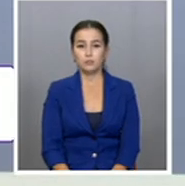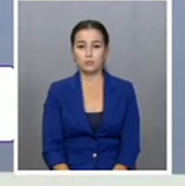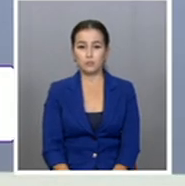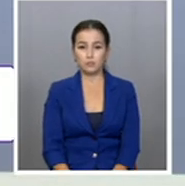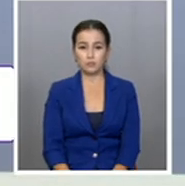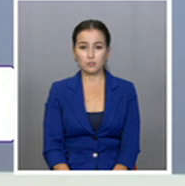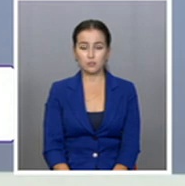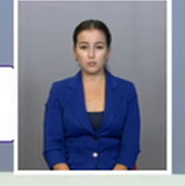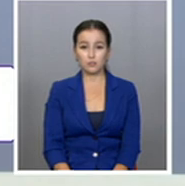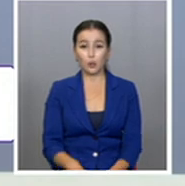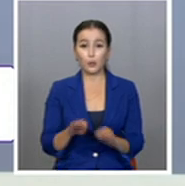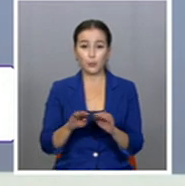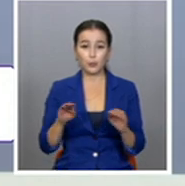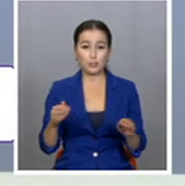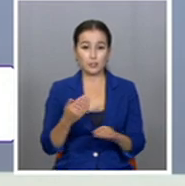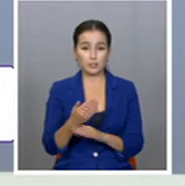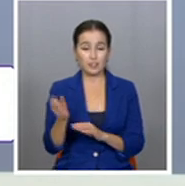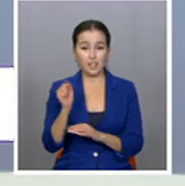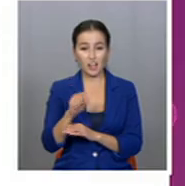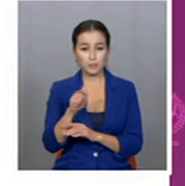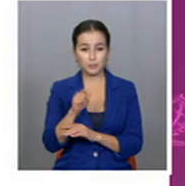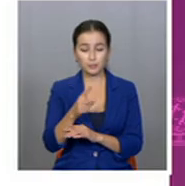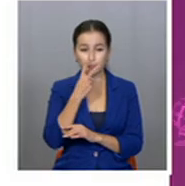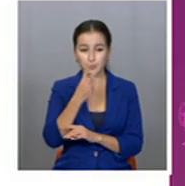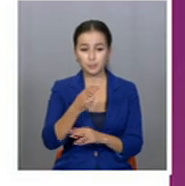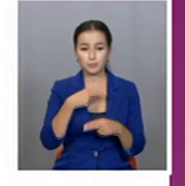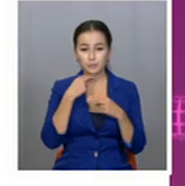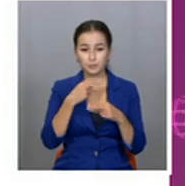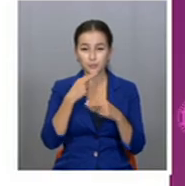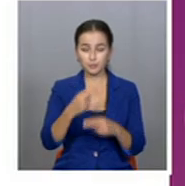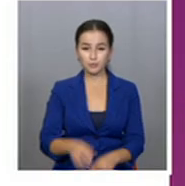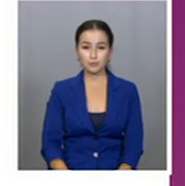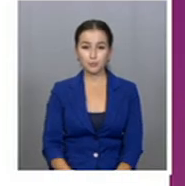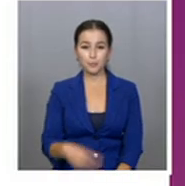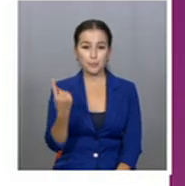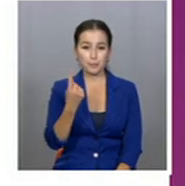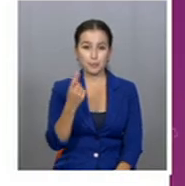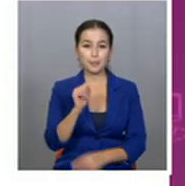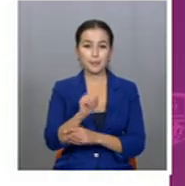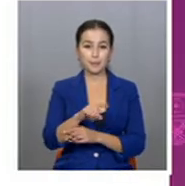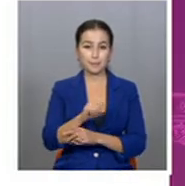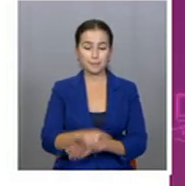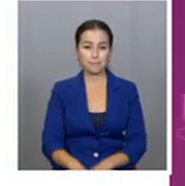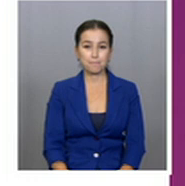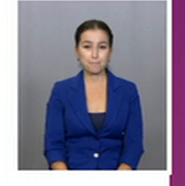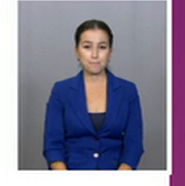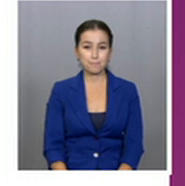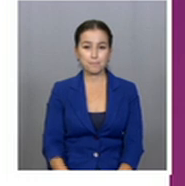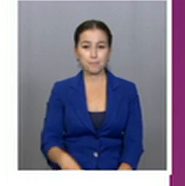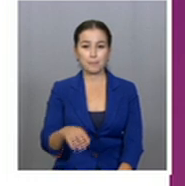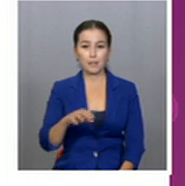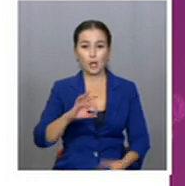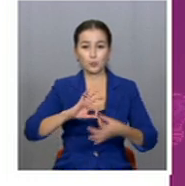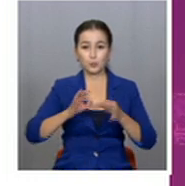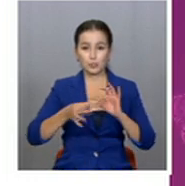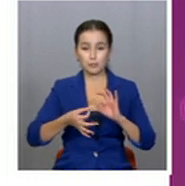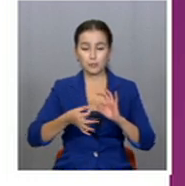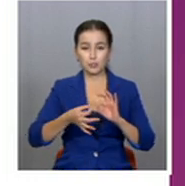Оқушылар, тапсырмаға назар аударыңыздар. Бірінші тапсырма. Сөйлемді